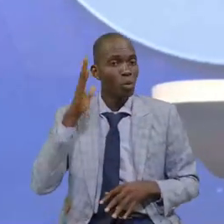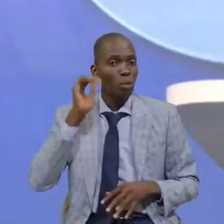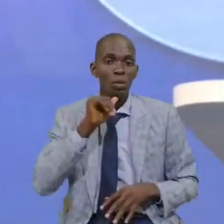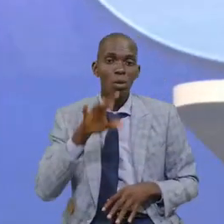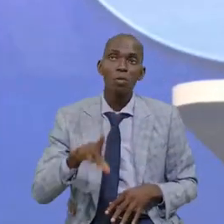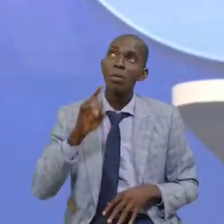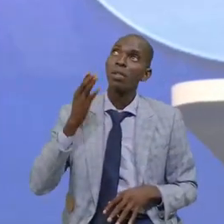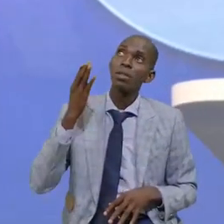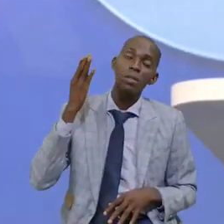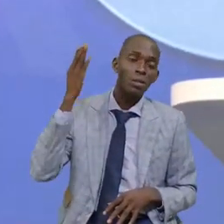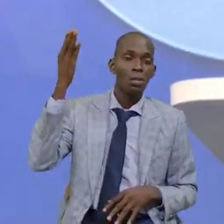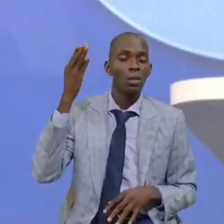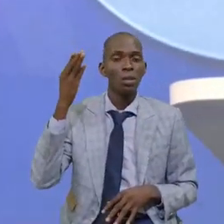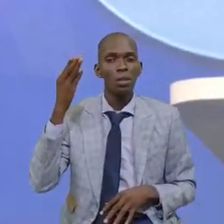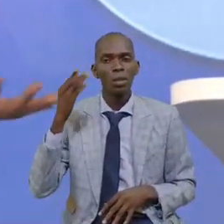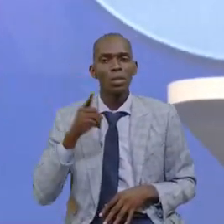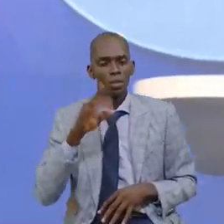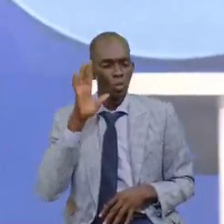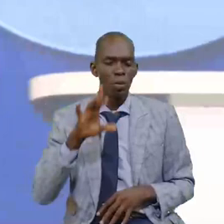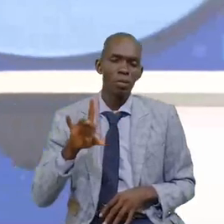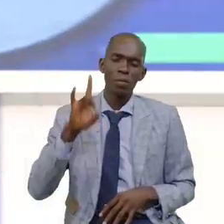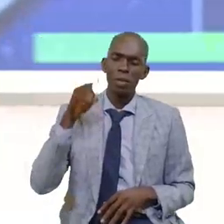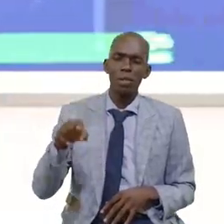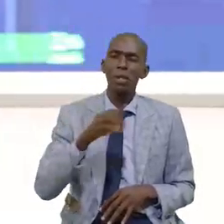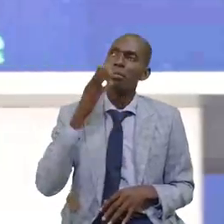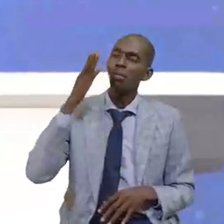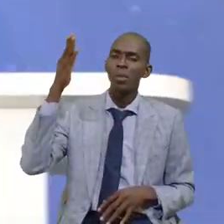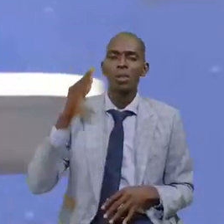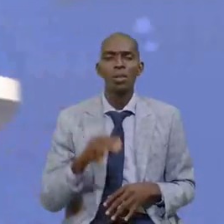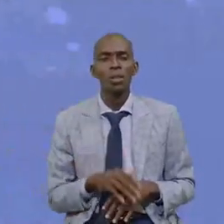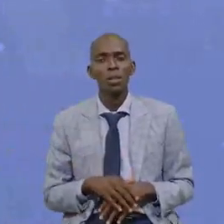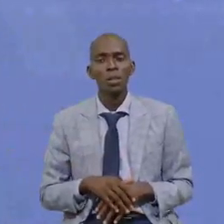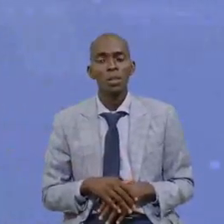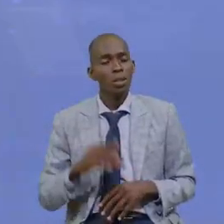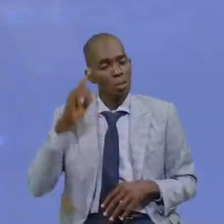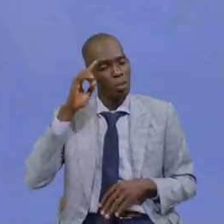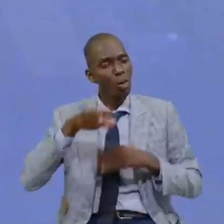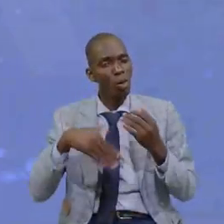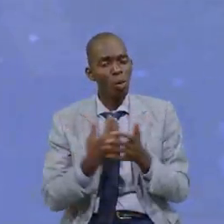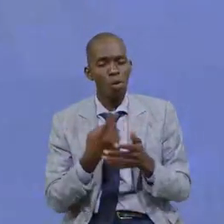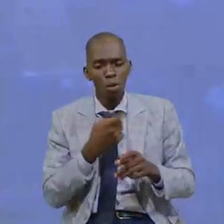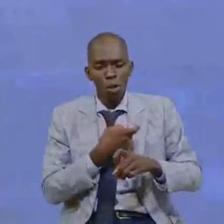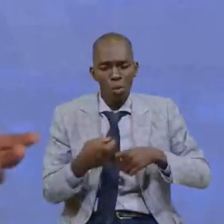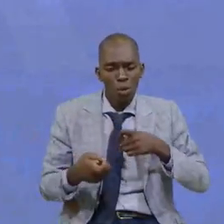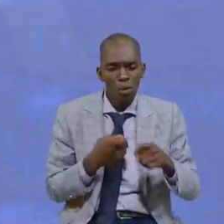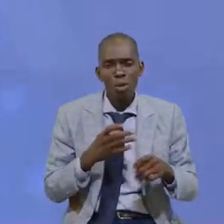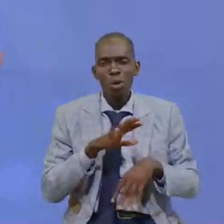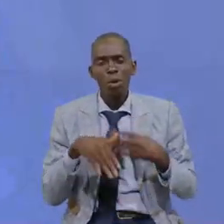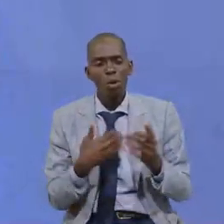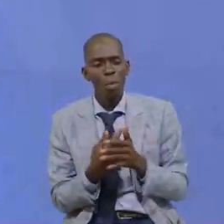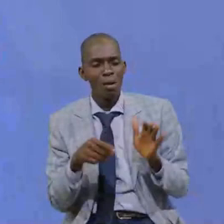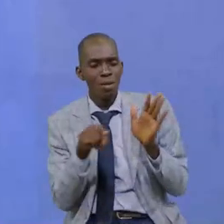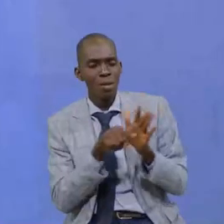vous ne les verrez pas au dernier jour. Non, vous les verrez. Vous allez penser que toutes les persécutions